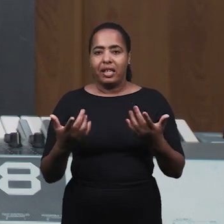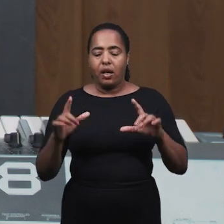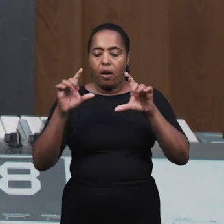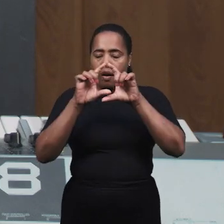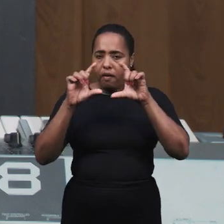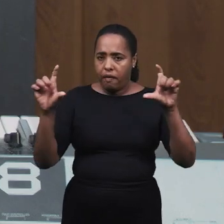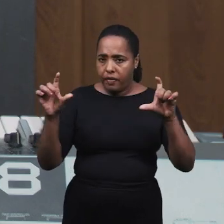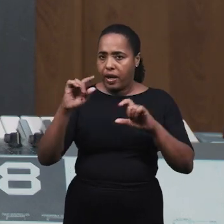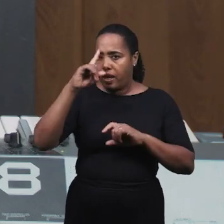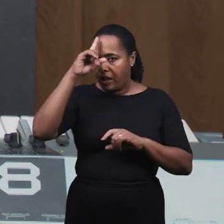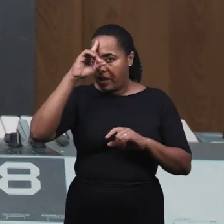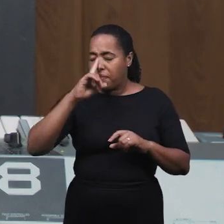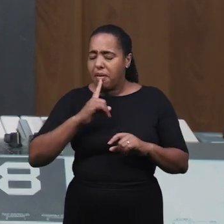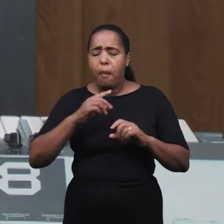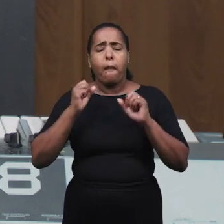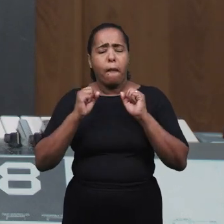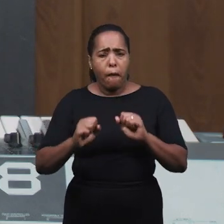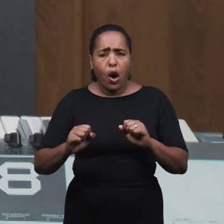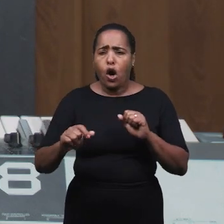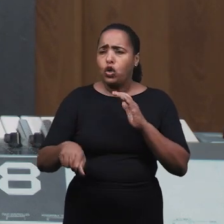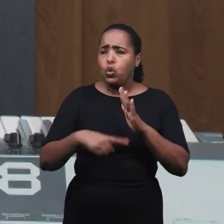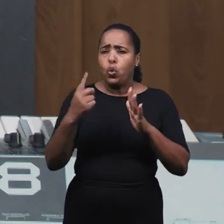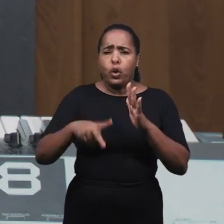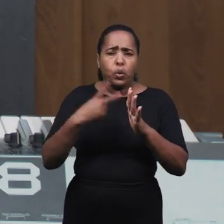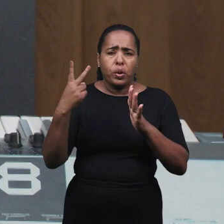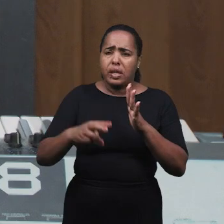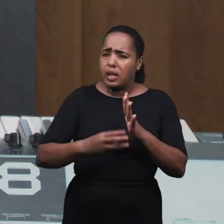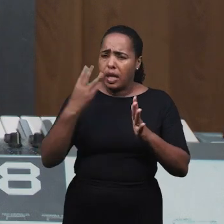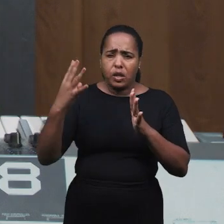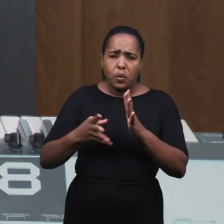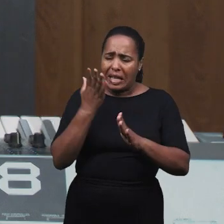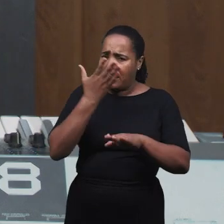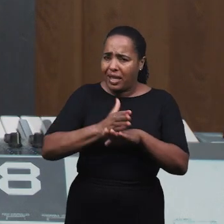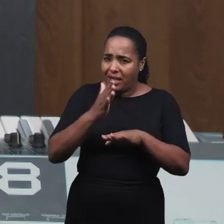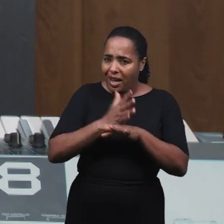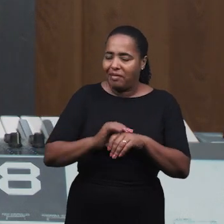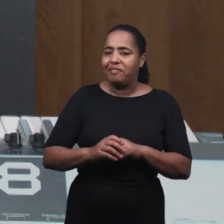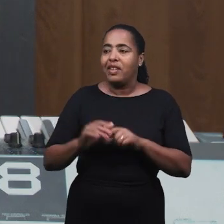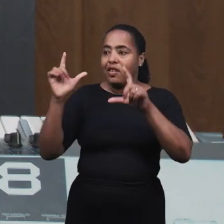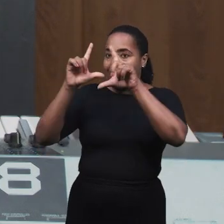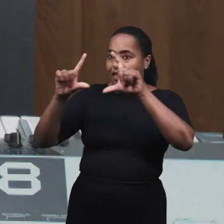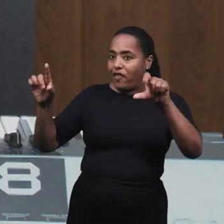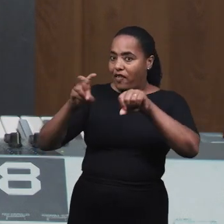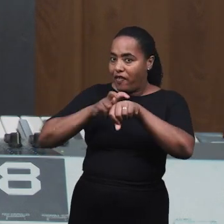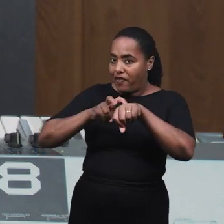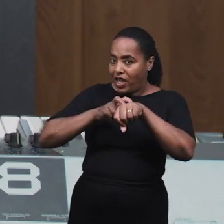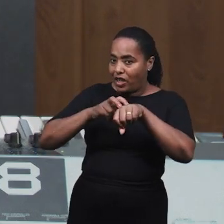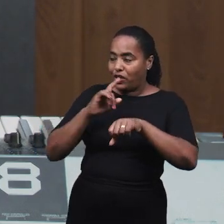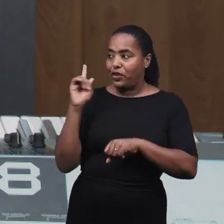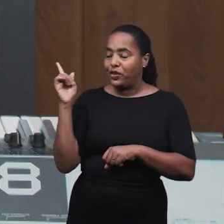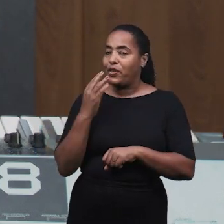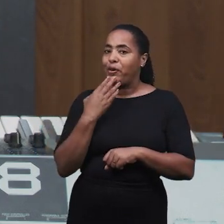Et là, cette phrase jaune, vous pouvez faire plusieurs fois. D'accord? Maintenant, la phrase verte.